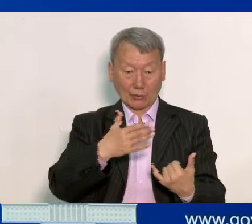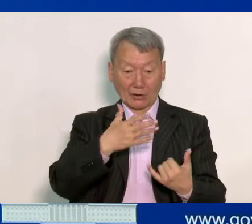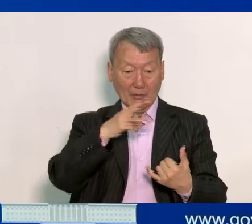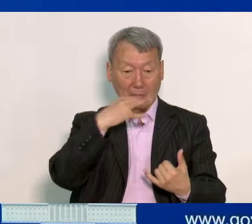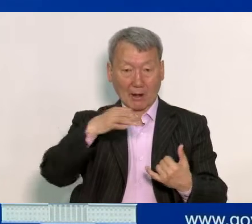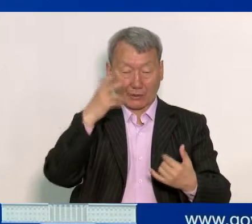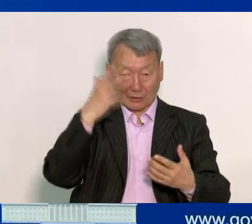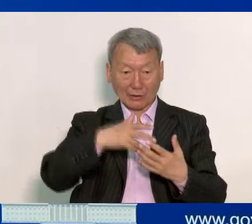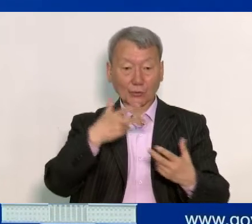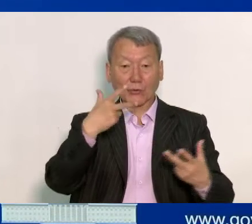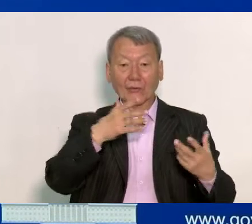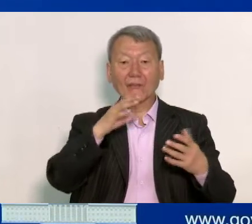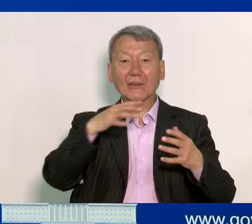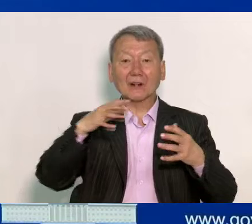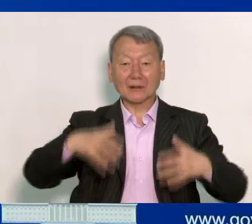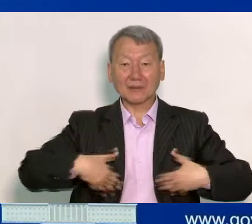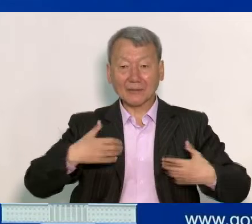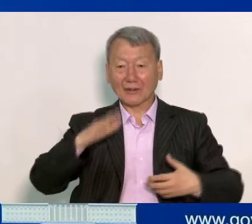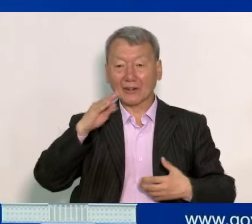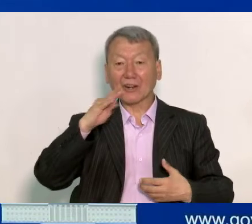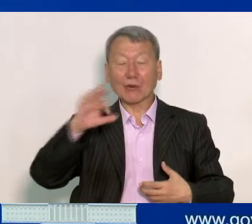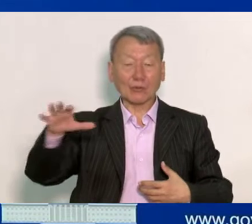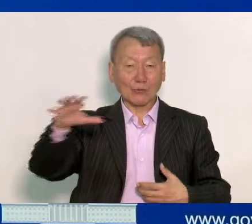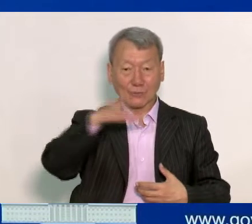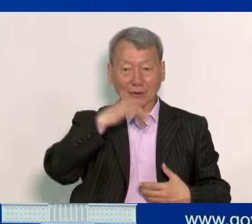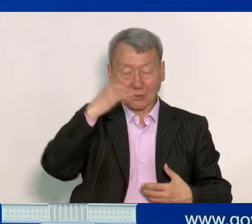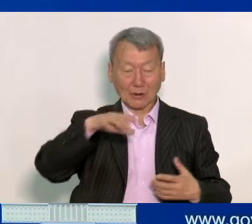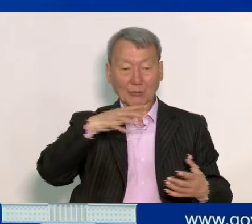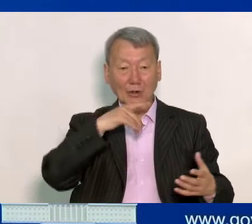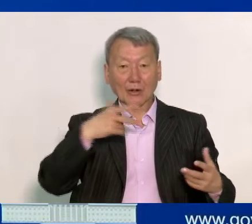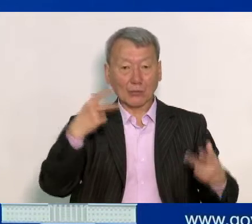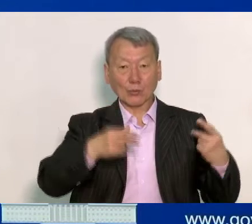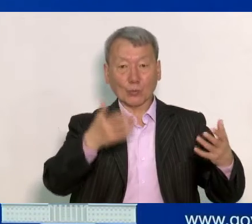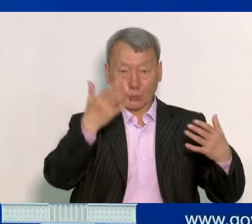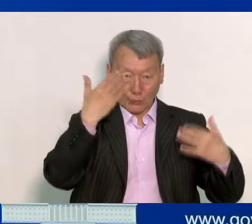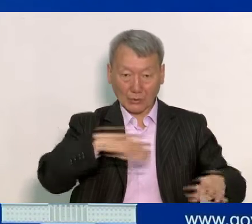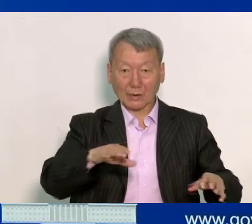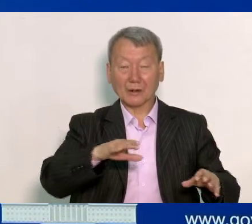вакцинацию животных. Мы полностью обеспечены